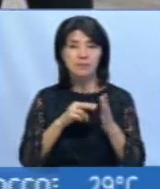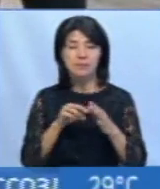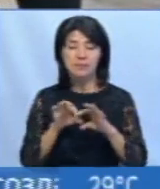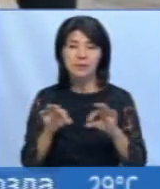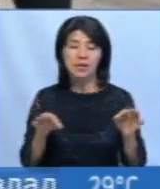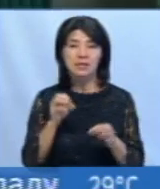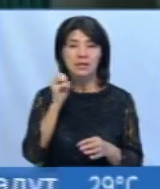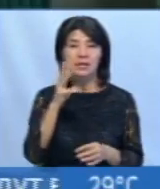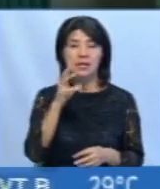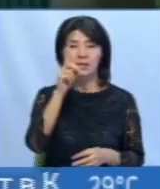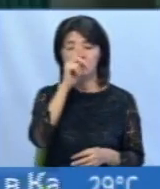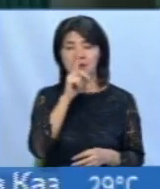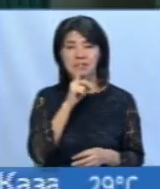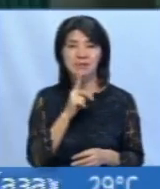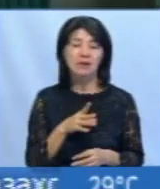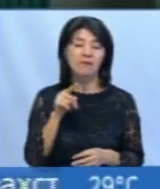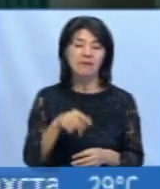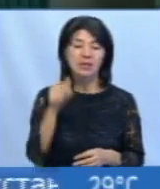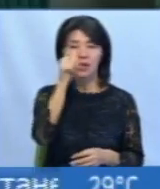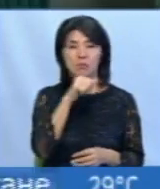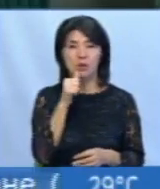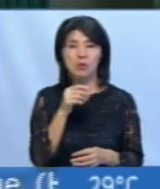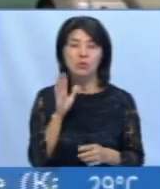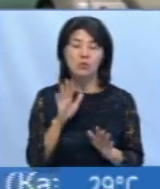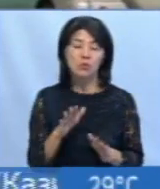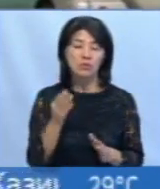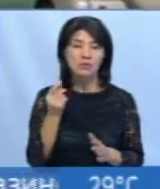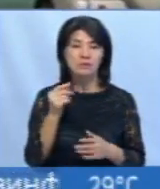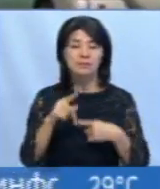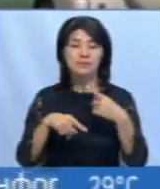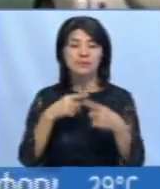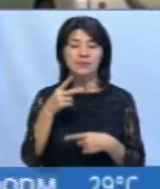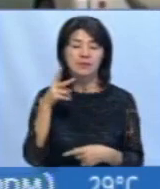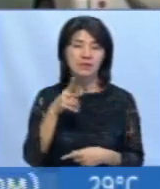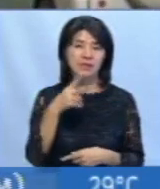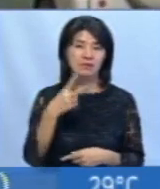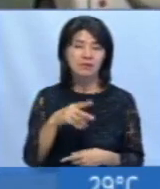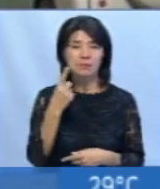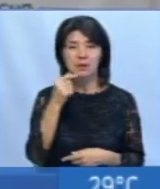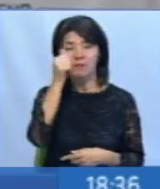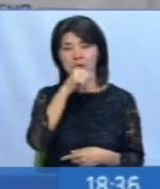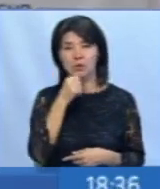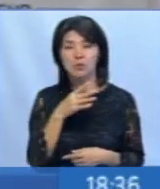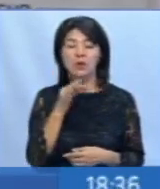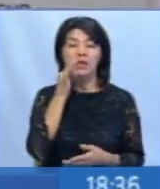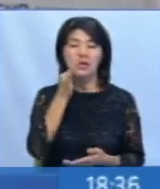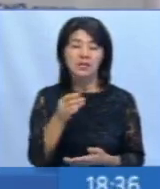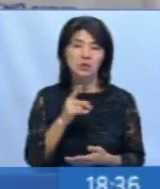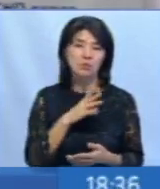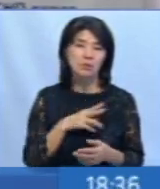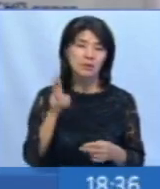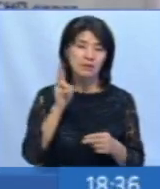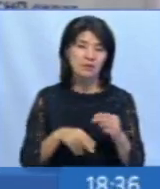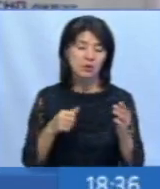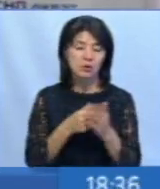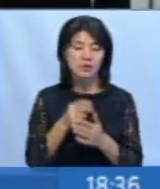месяцев. Подрядчик готов сдать объект уже в этом году, однако средства для этого заложены только на 2021 год. Аким области поручил рассмотреть возможность завершения проекта до конца